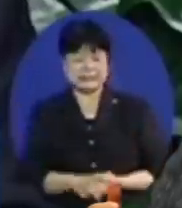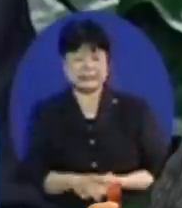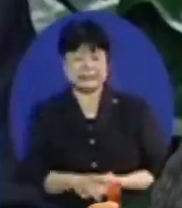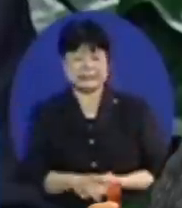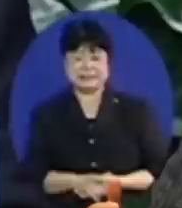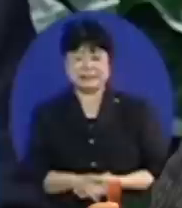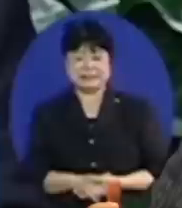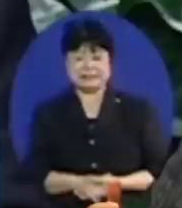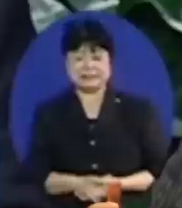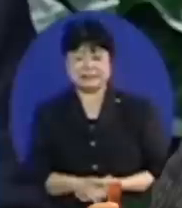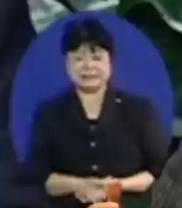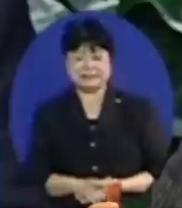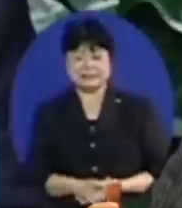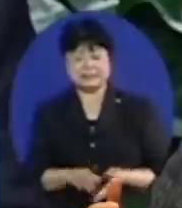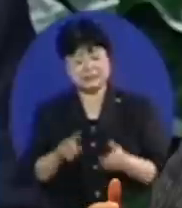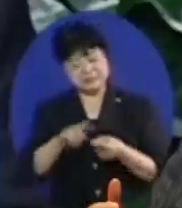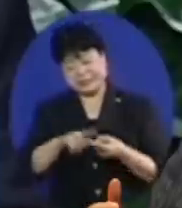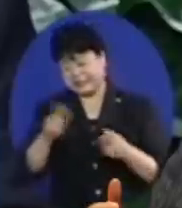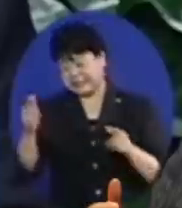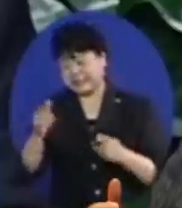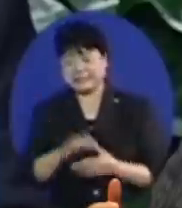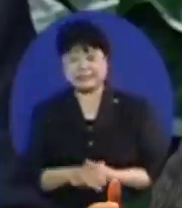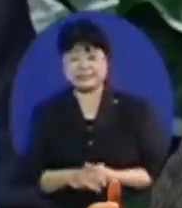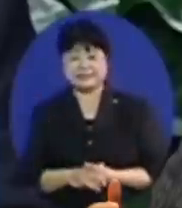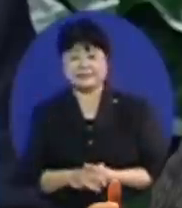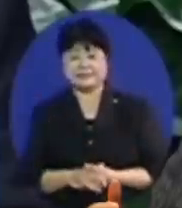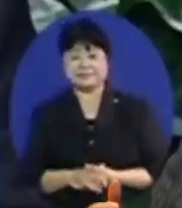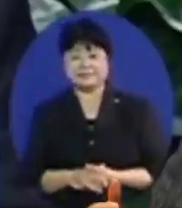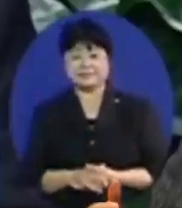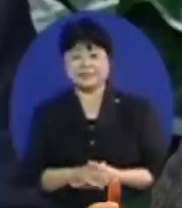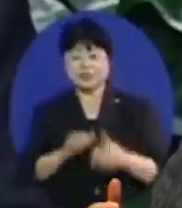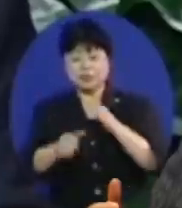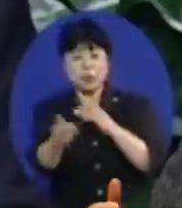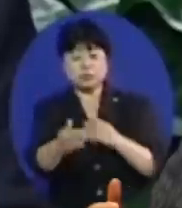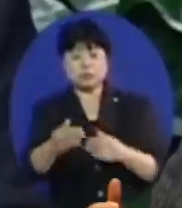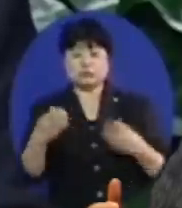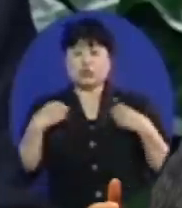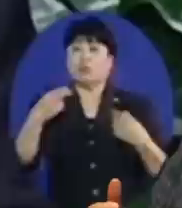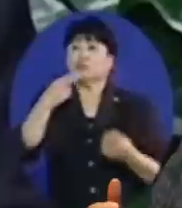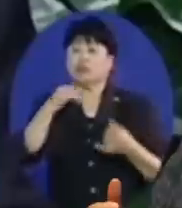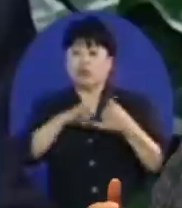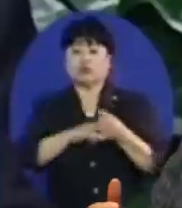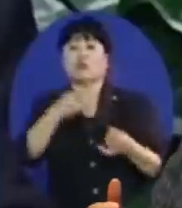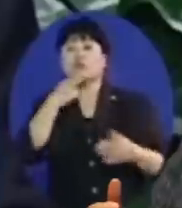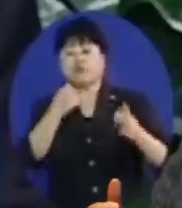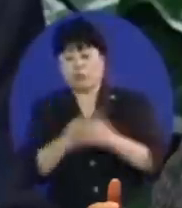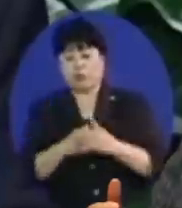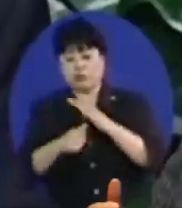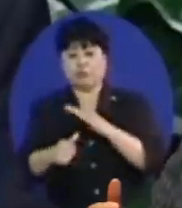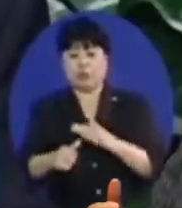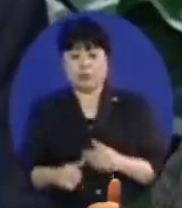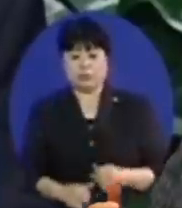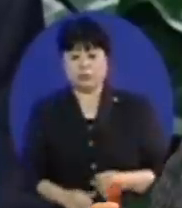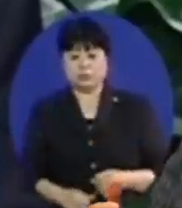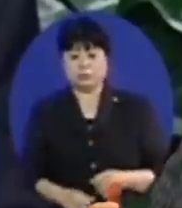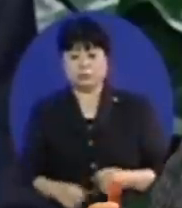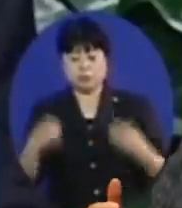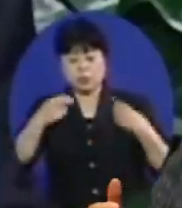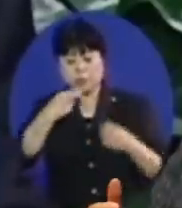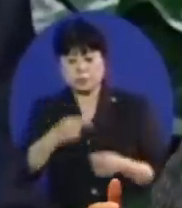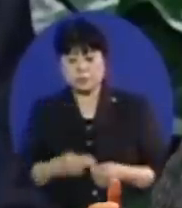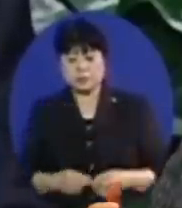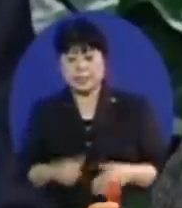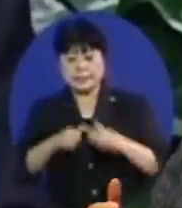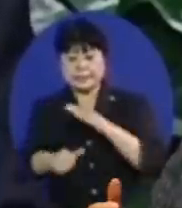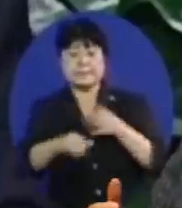그 믿음대로 내가 갈 수도 있고 안 갈 수도 있는 것입니다. 안 가도 내가 책임이 없어요. 내가 약속 안 했으니까. 그러나 내가 약속을 했으면 책임을